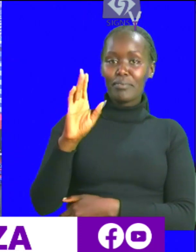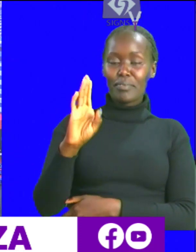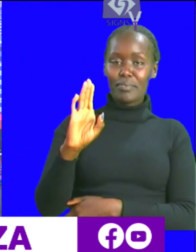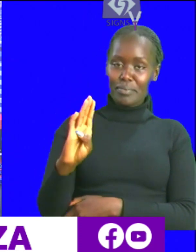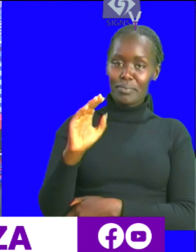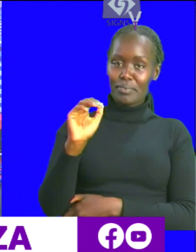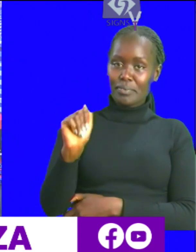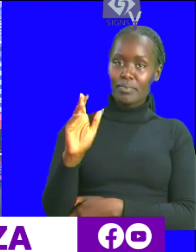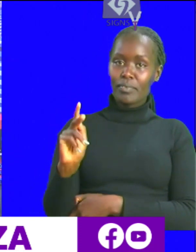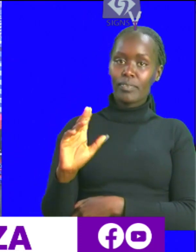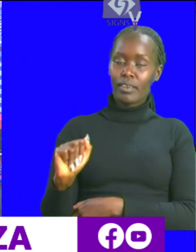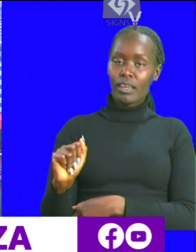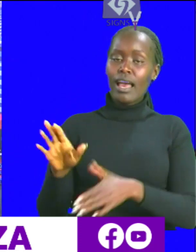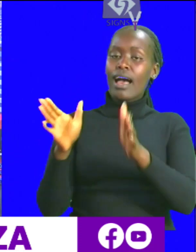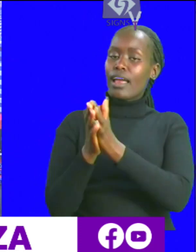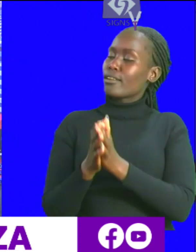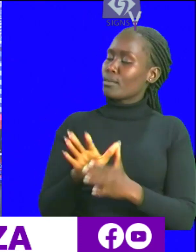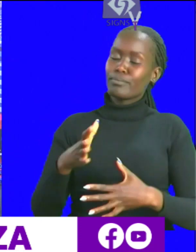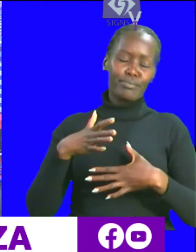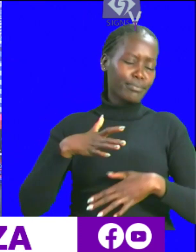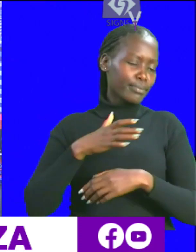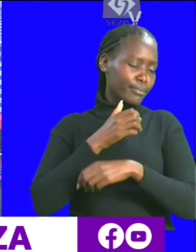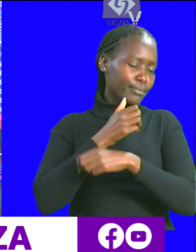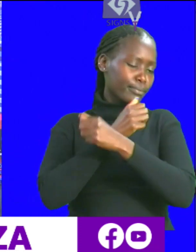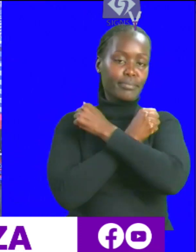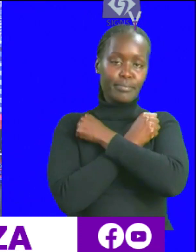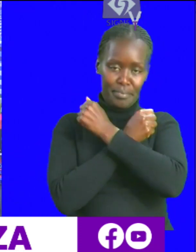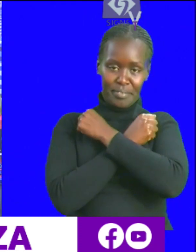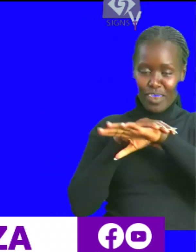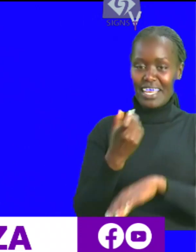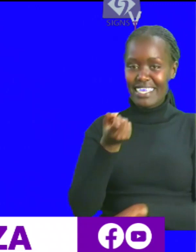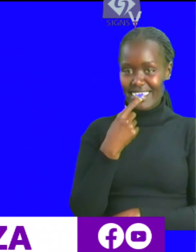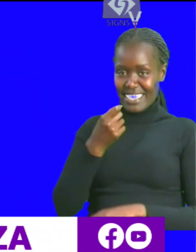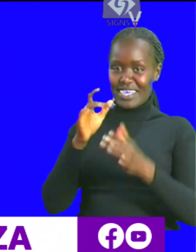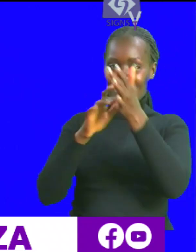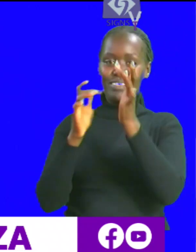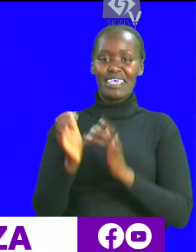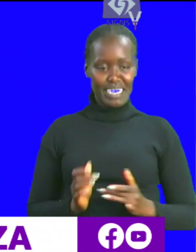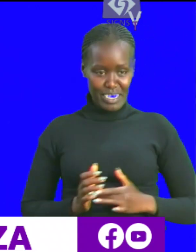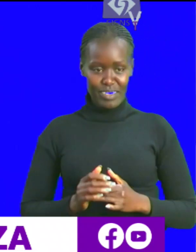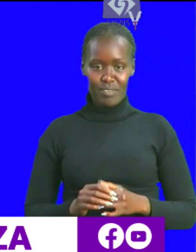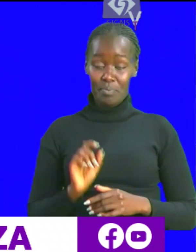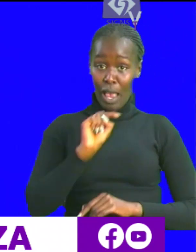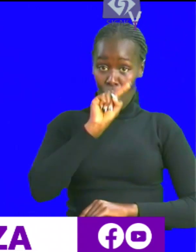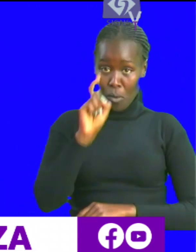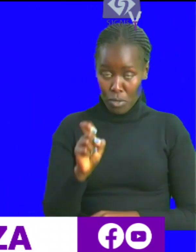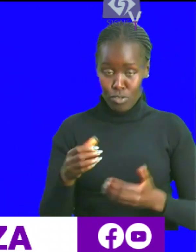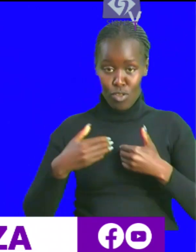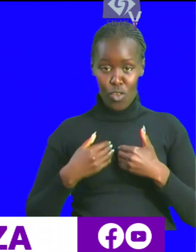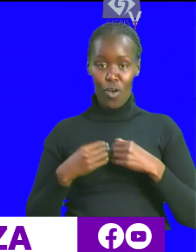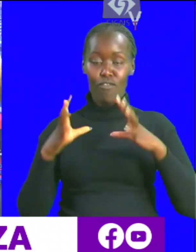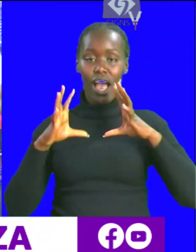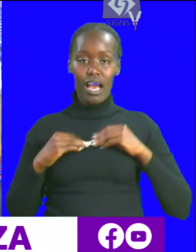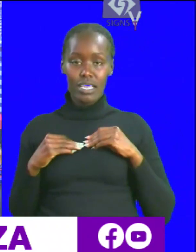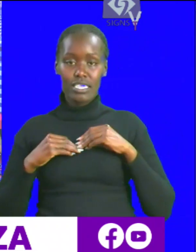pamoja. Ah Ruth ni team ya snacks. Alikuwa anangoja enough kupatia snacks. Kuna mwingine, kuna Nathan KE watching